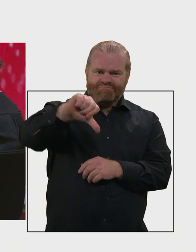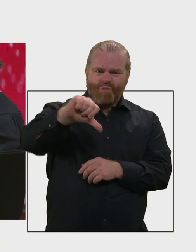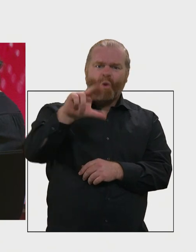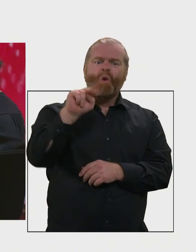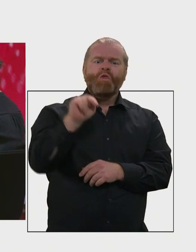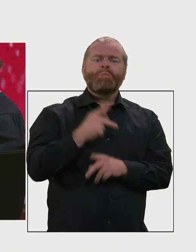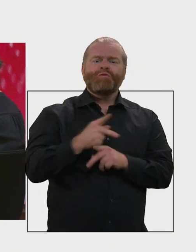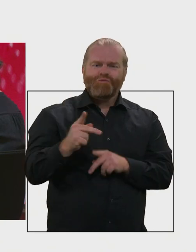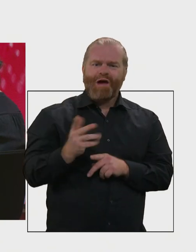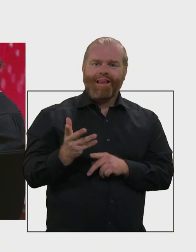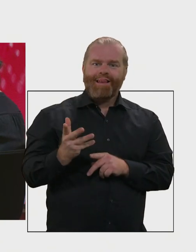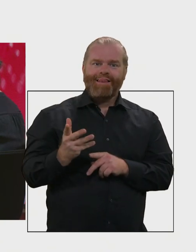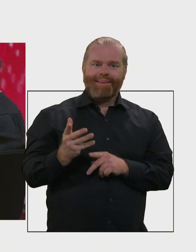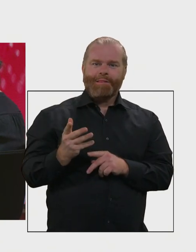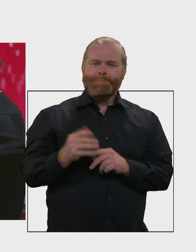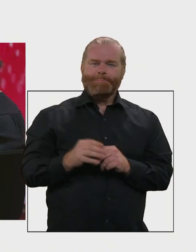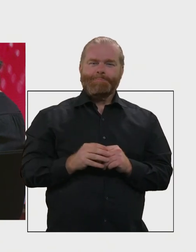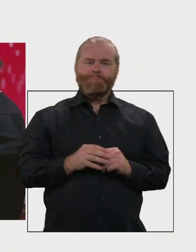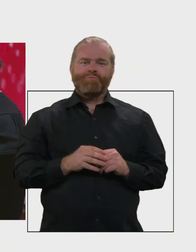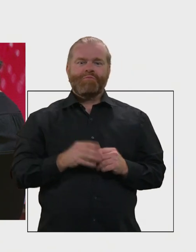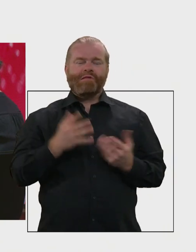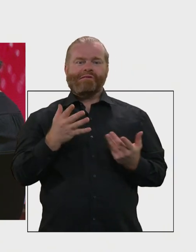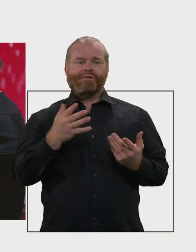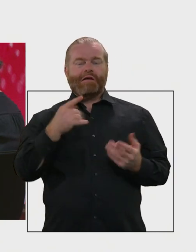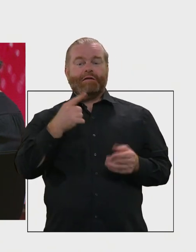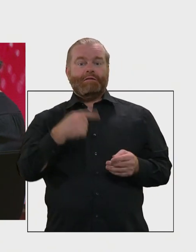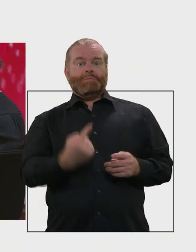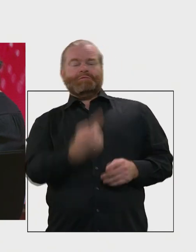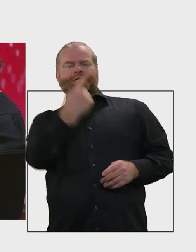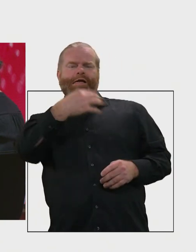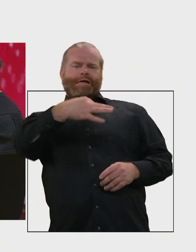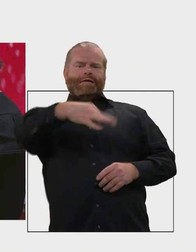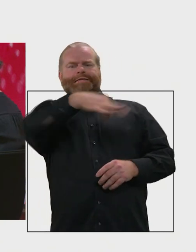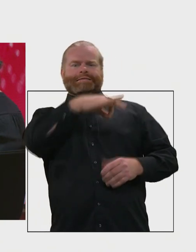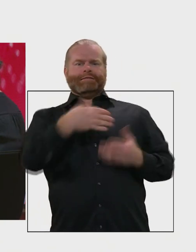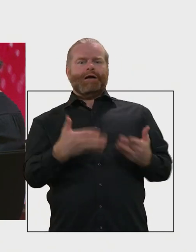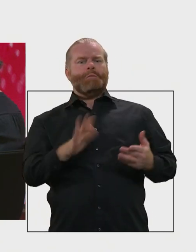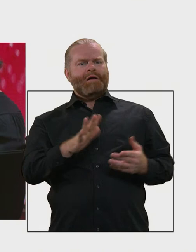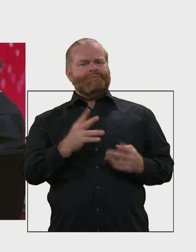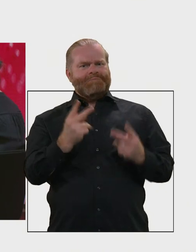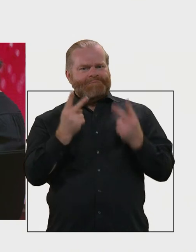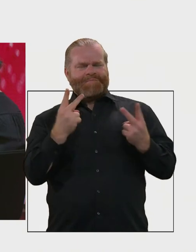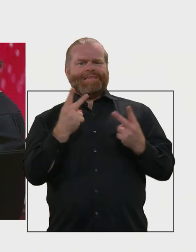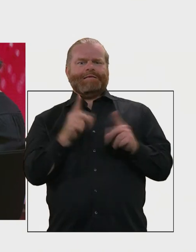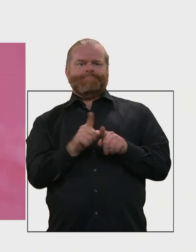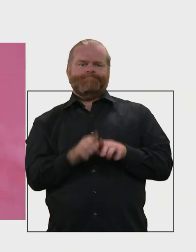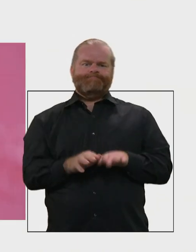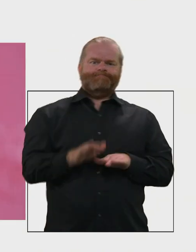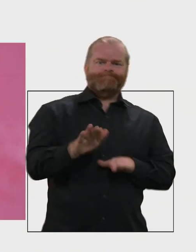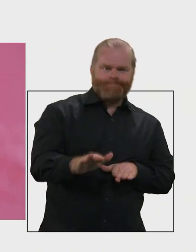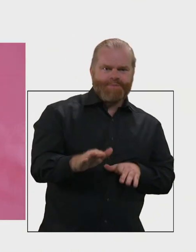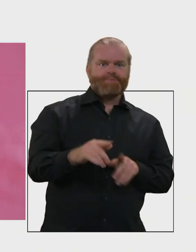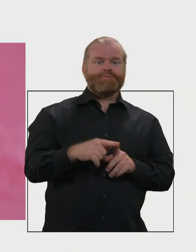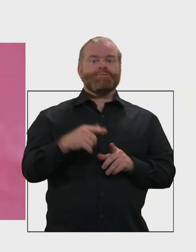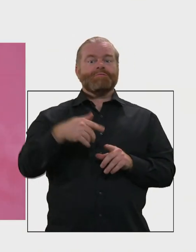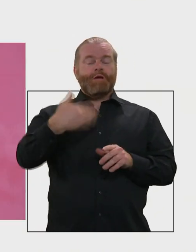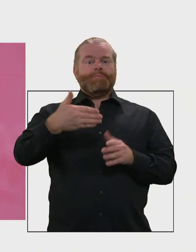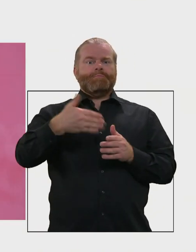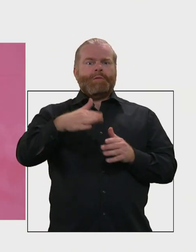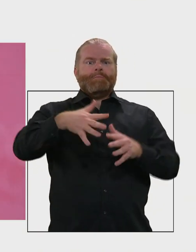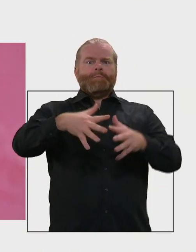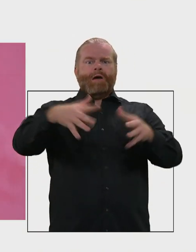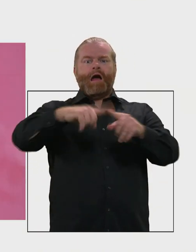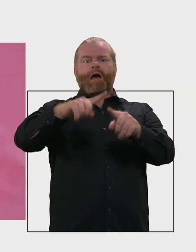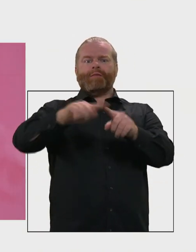dazu führen, wenn das immer mehr machen und wenn vielleicht auch das hier als Best Practice wirkt, dass wir einfach moderner werden in Deutschland. Absolut.